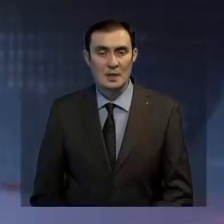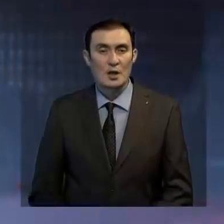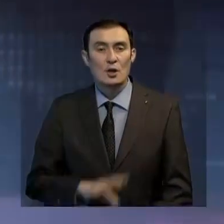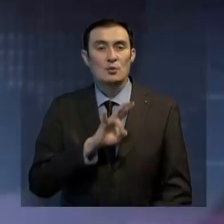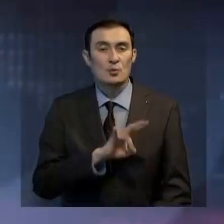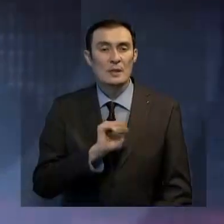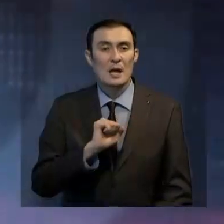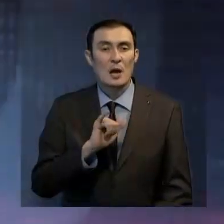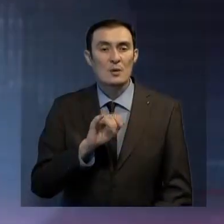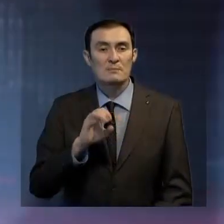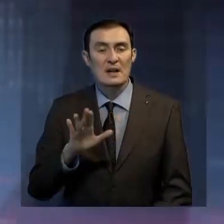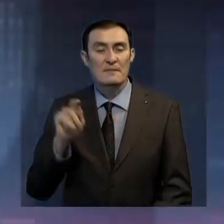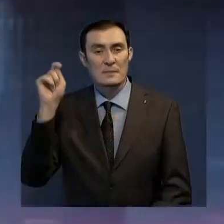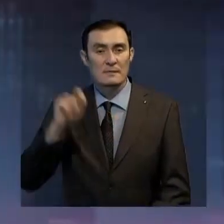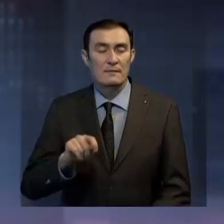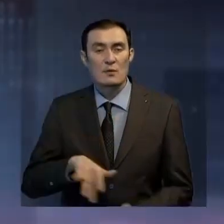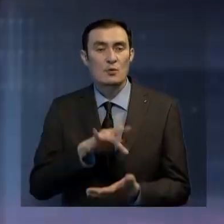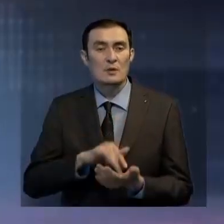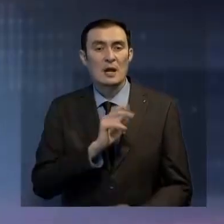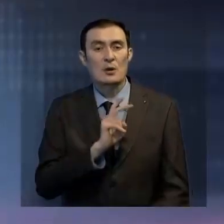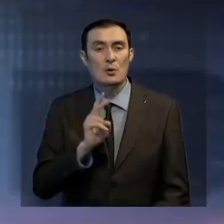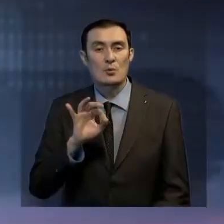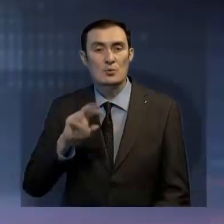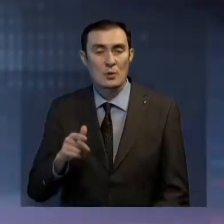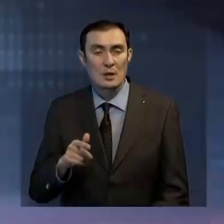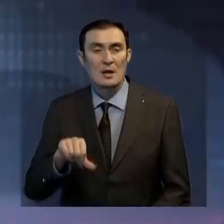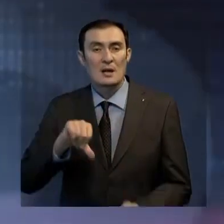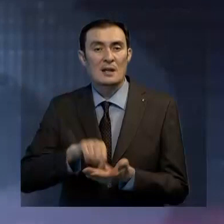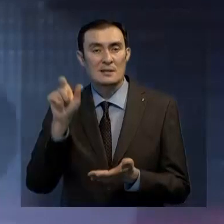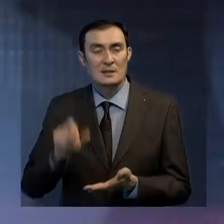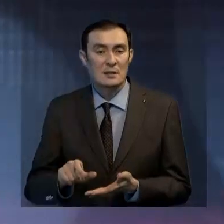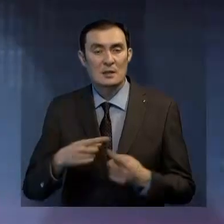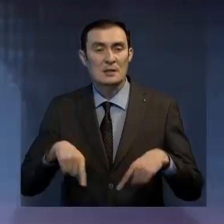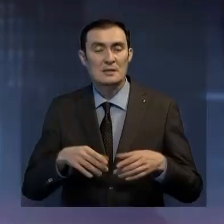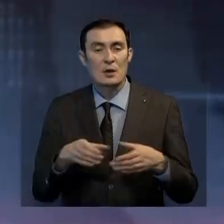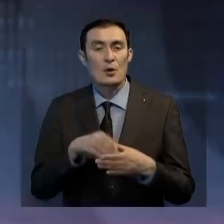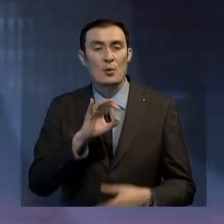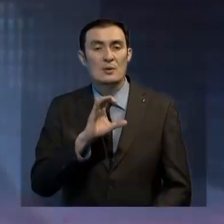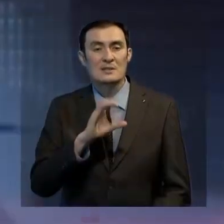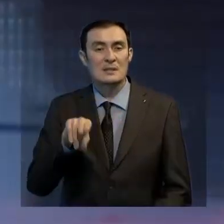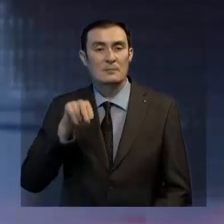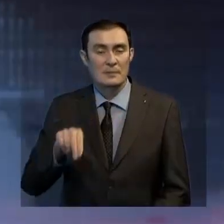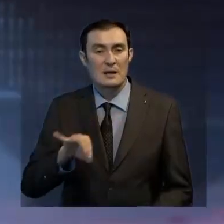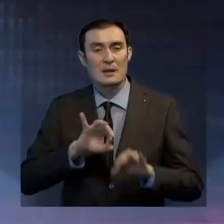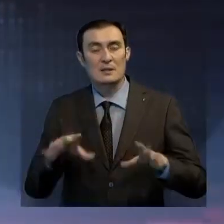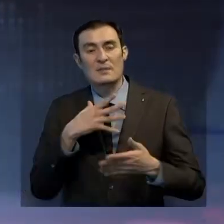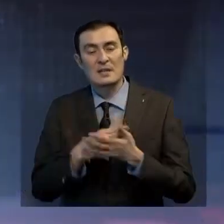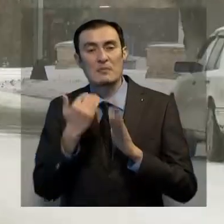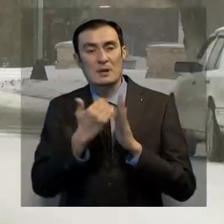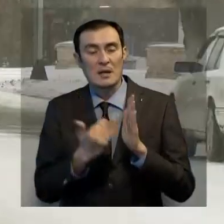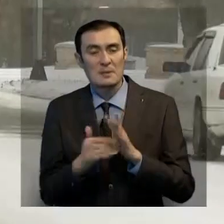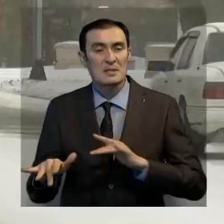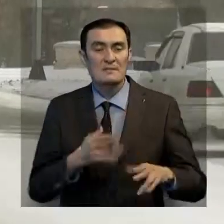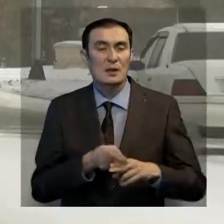Нурлан Уизбаев посетил город Аколь в Акмолинской области. Кандидат от ОСДП рассказал жителям о своей предвыборной программе и конкретных